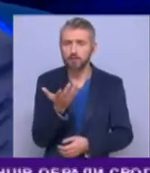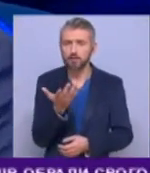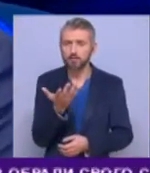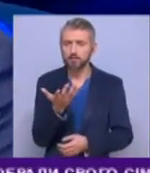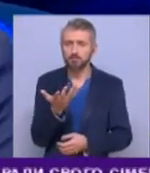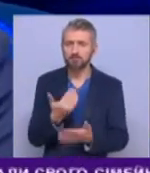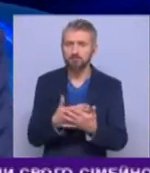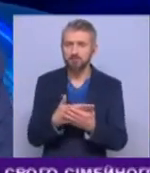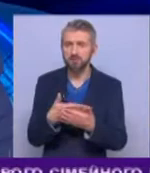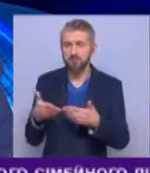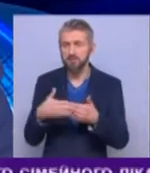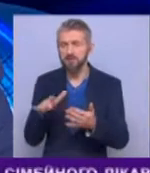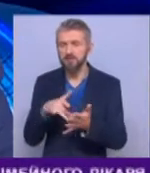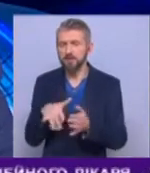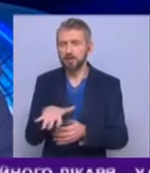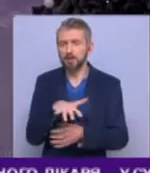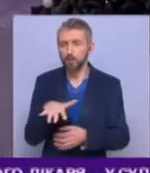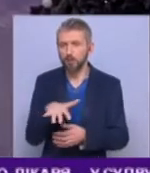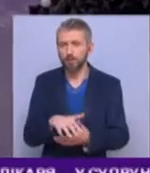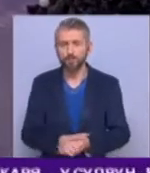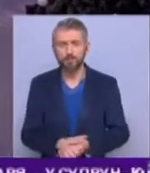от, приміські якісь території?